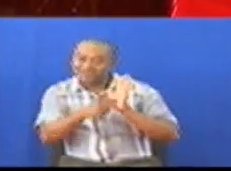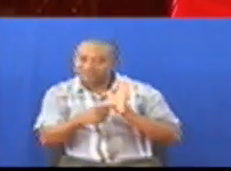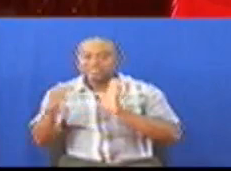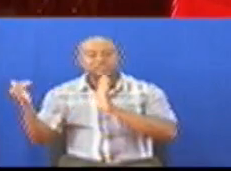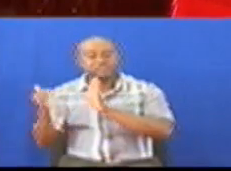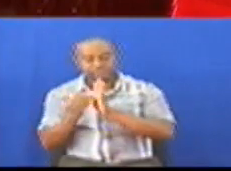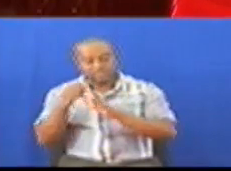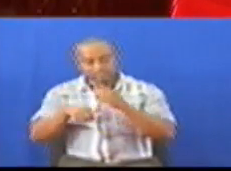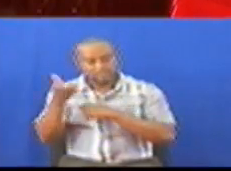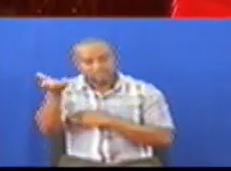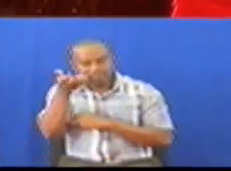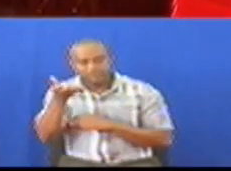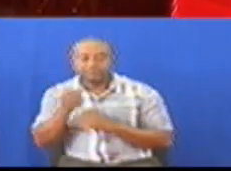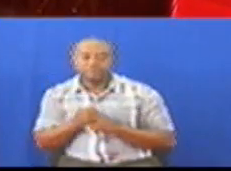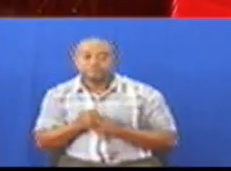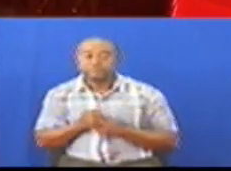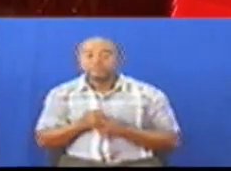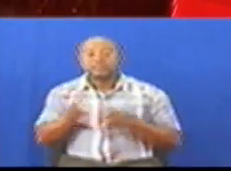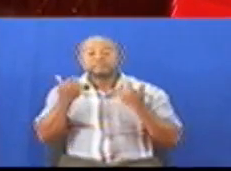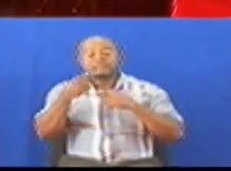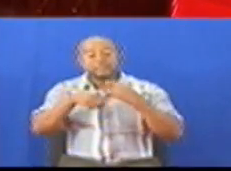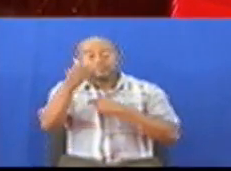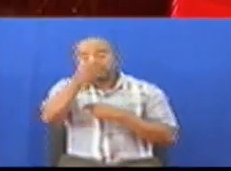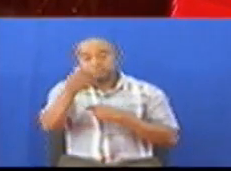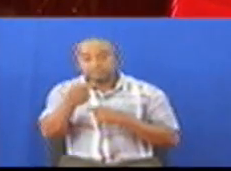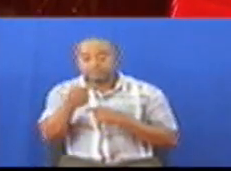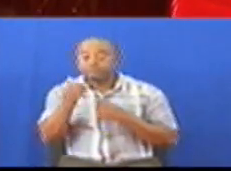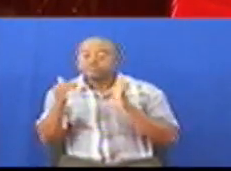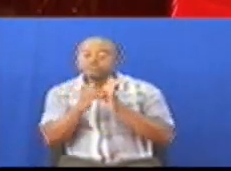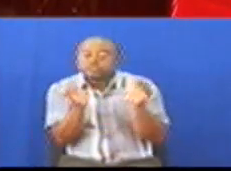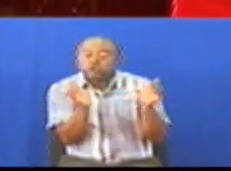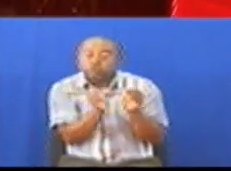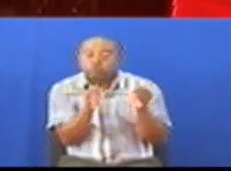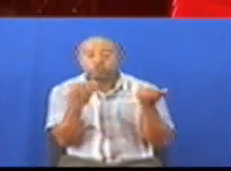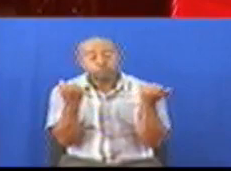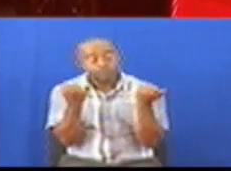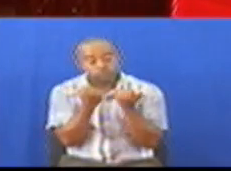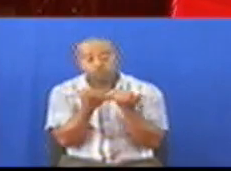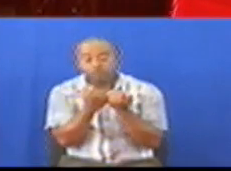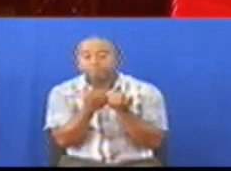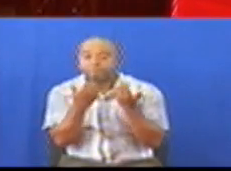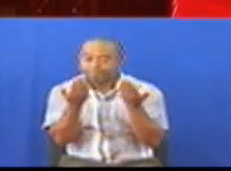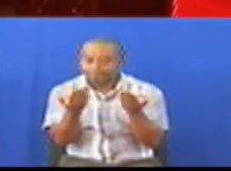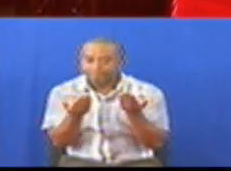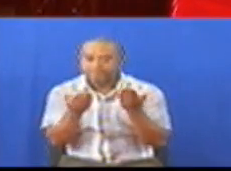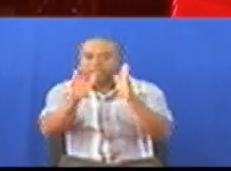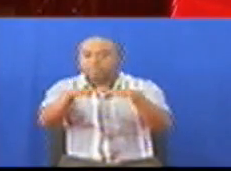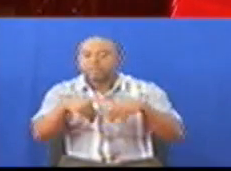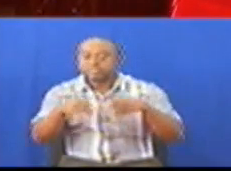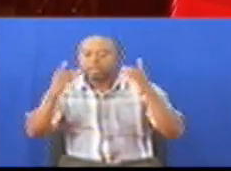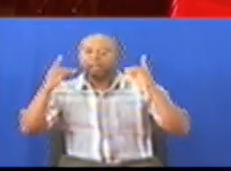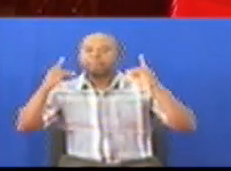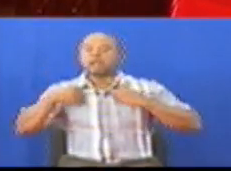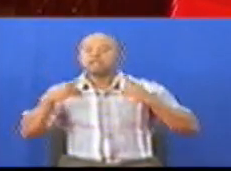husika. Kwa Tanzania sheria ndogo hutungwa na baraza la madiwani ambalo ndicho chombo cha wakilishi wananchi